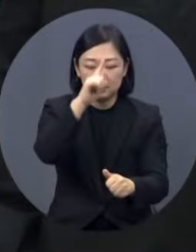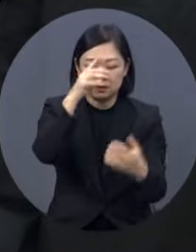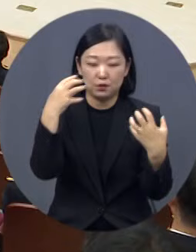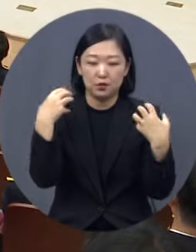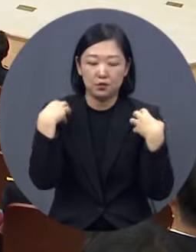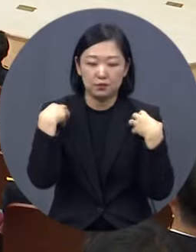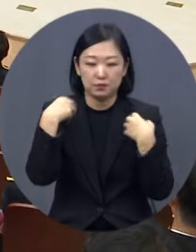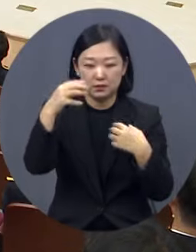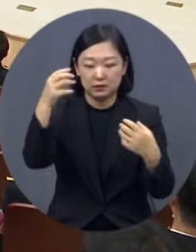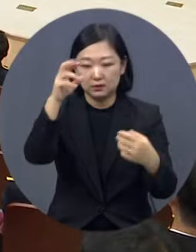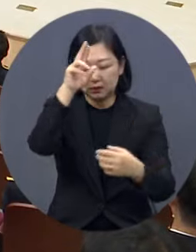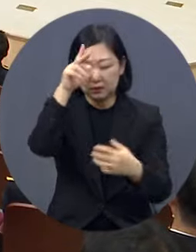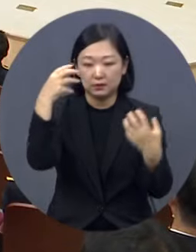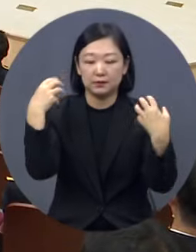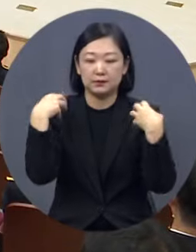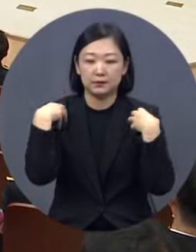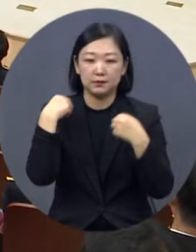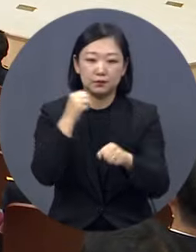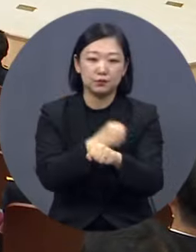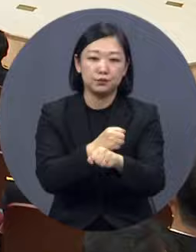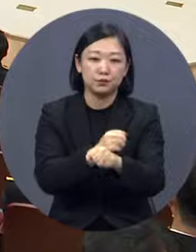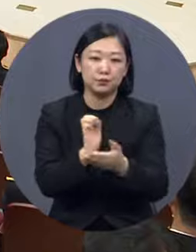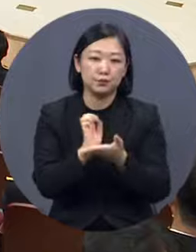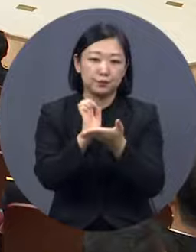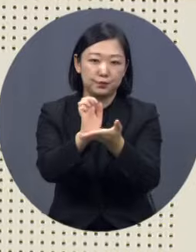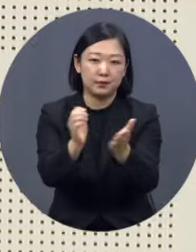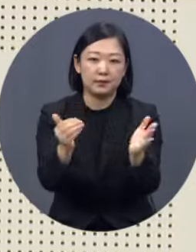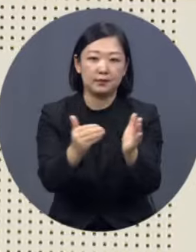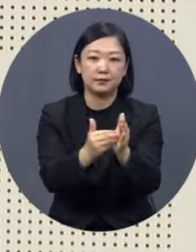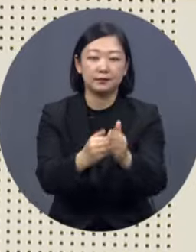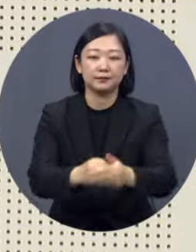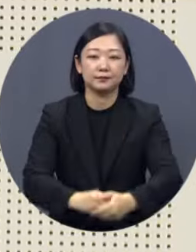정부와 경찰청장 등의 유공자 포상이 이루어졌습니다.